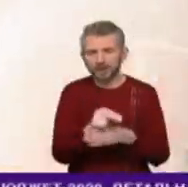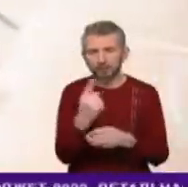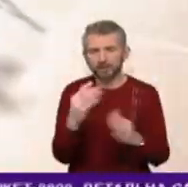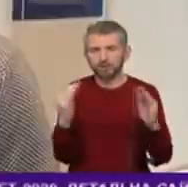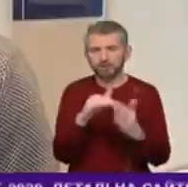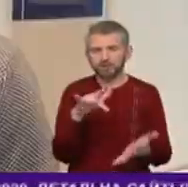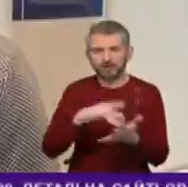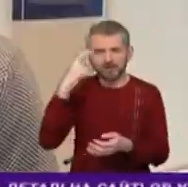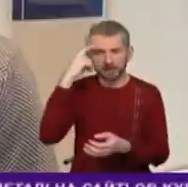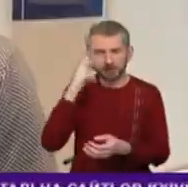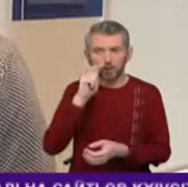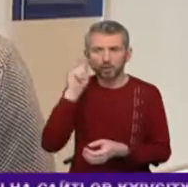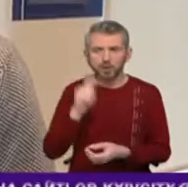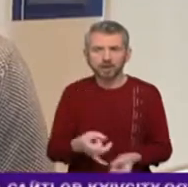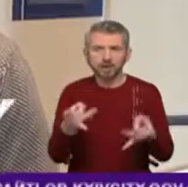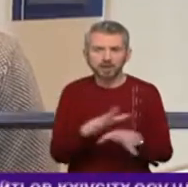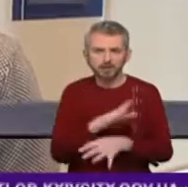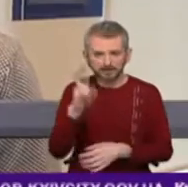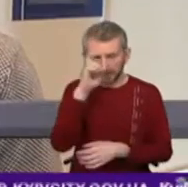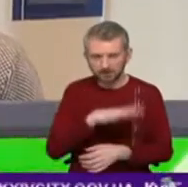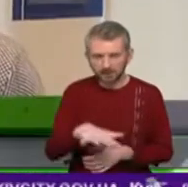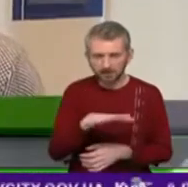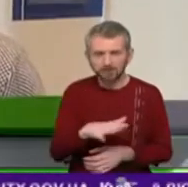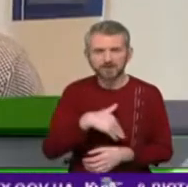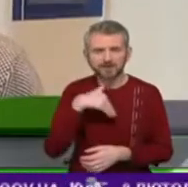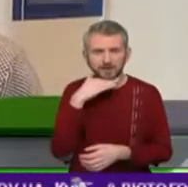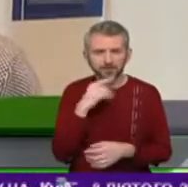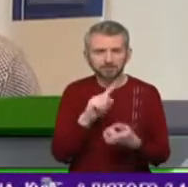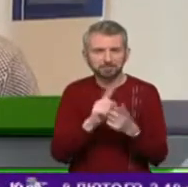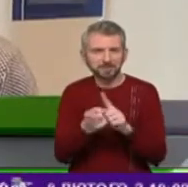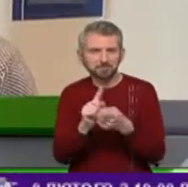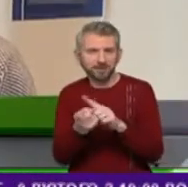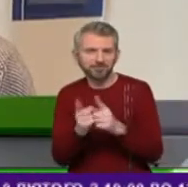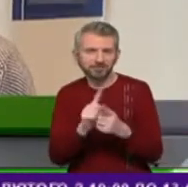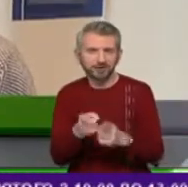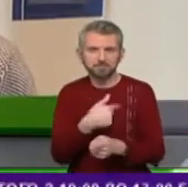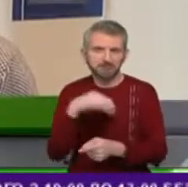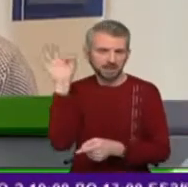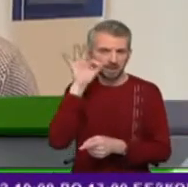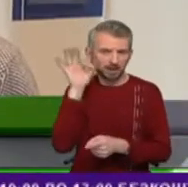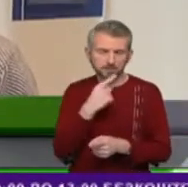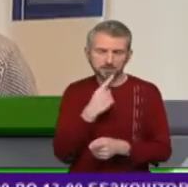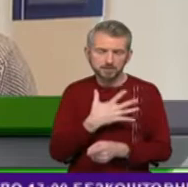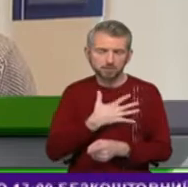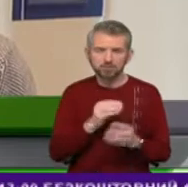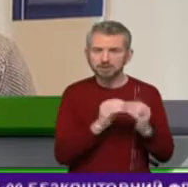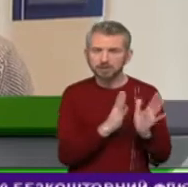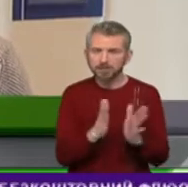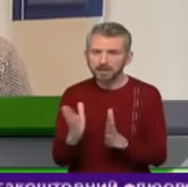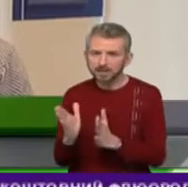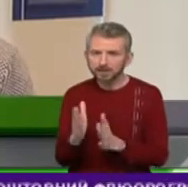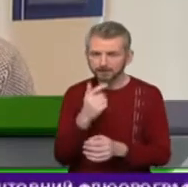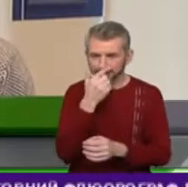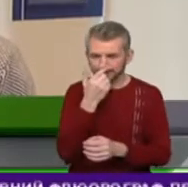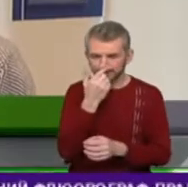столиці. Україна не проста країна, достатньо змінчива. Тобто ми, німці, любимо стабільність. Ну,